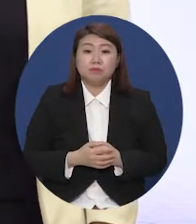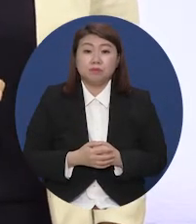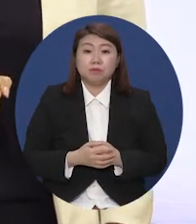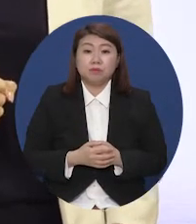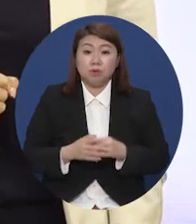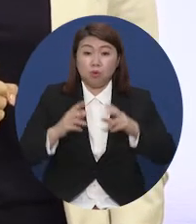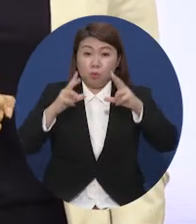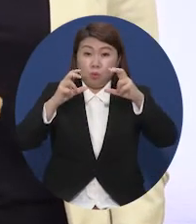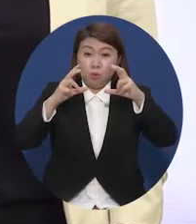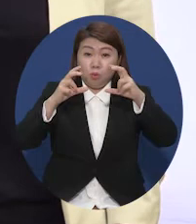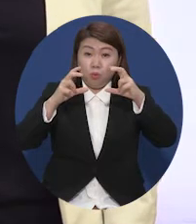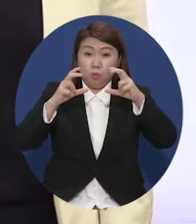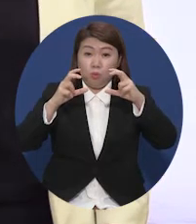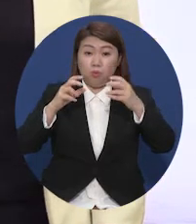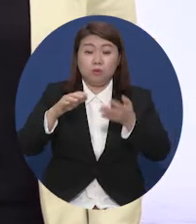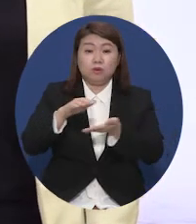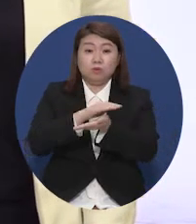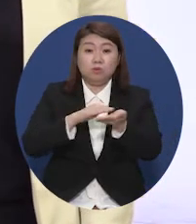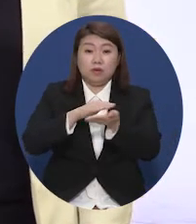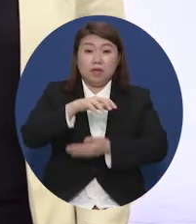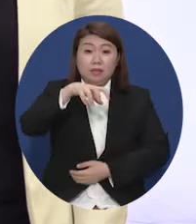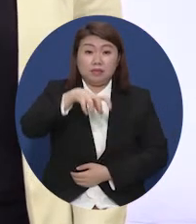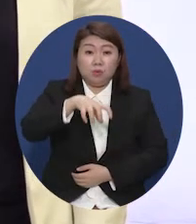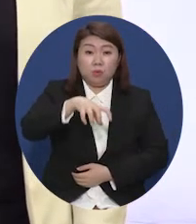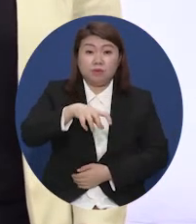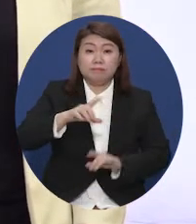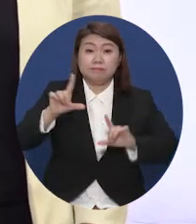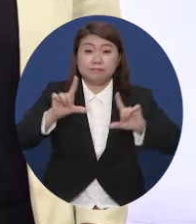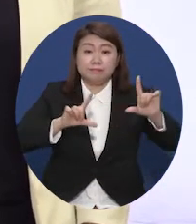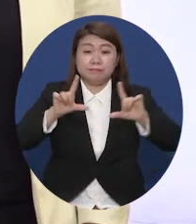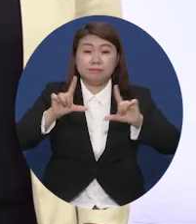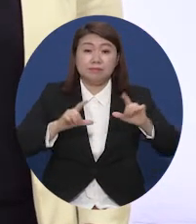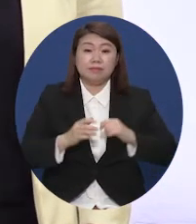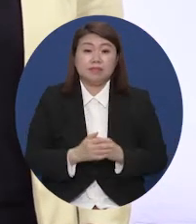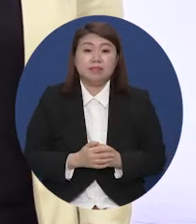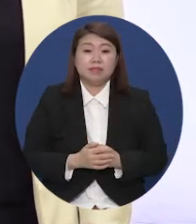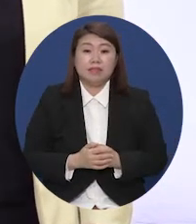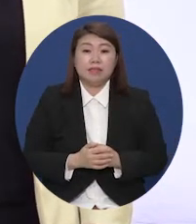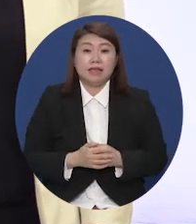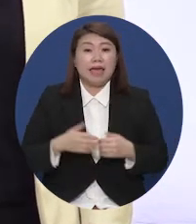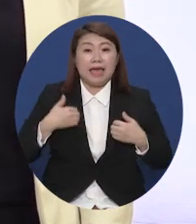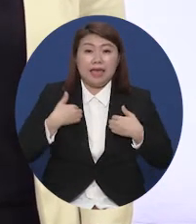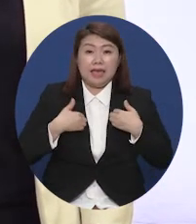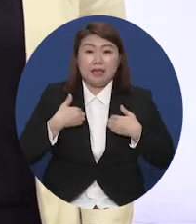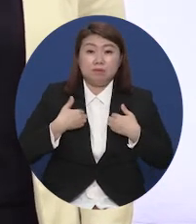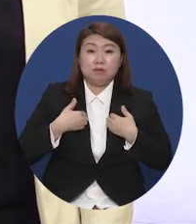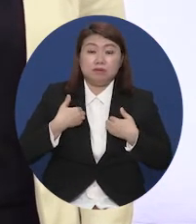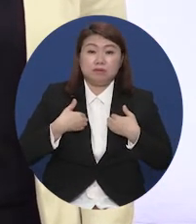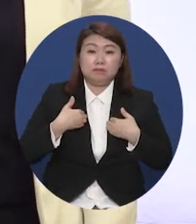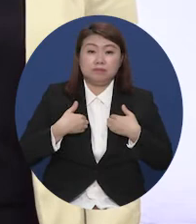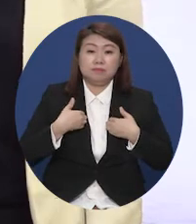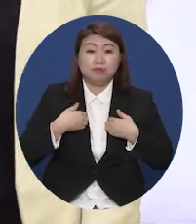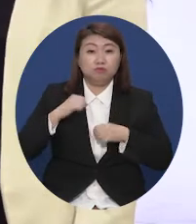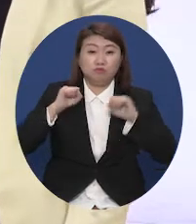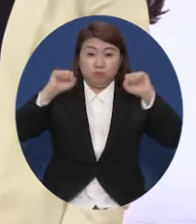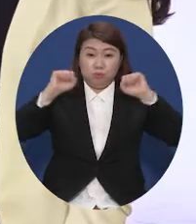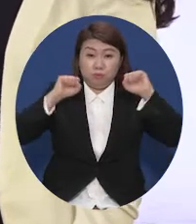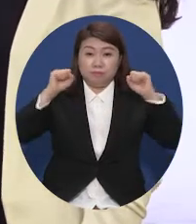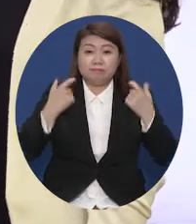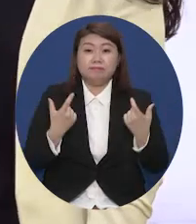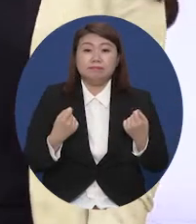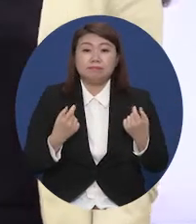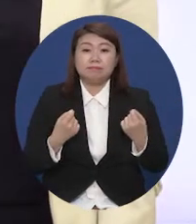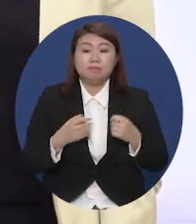구기장의 모습입니다 공놀이, 공놀이는요 마야인들이 즐겼던 유일한 오락이자 스포츠였는데요